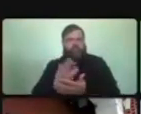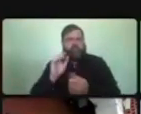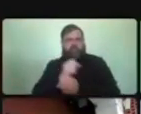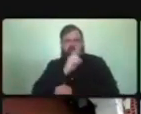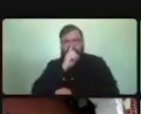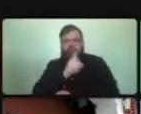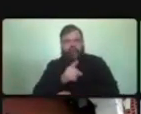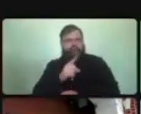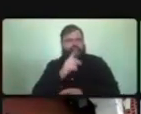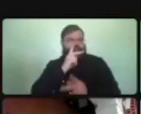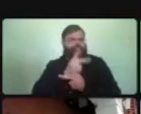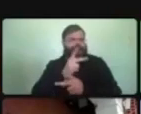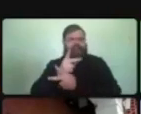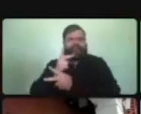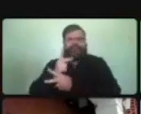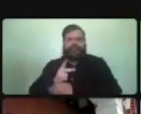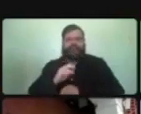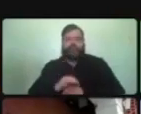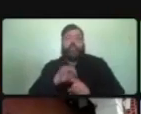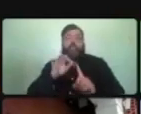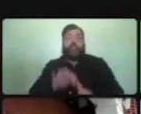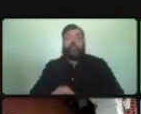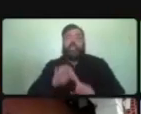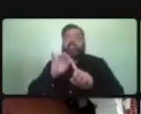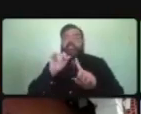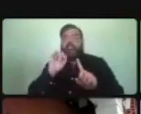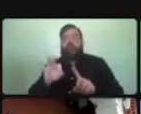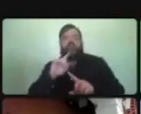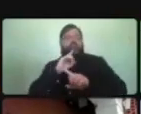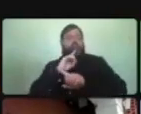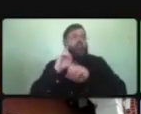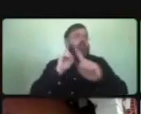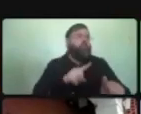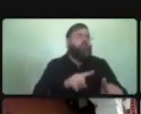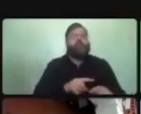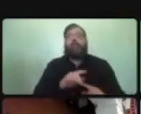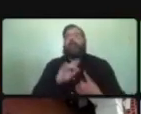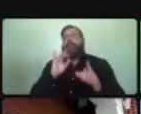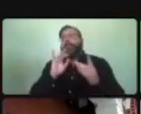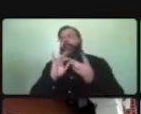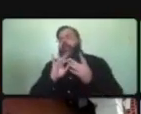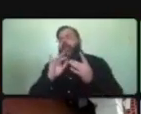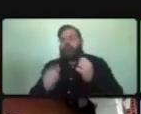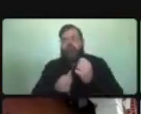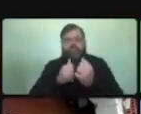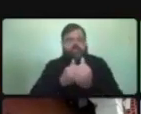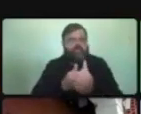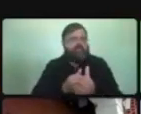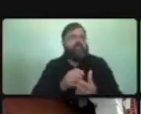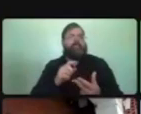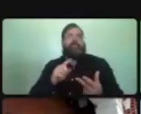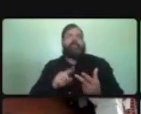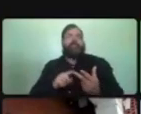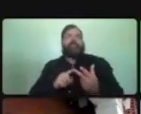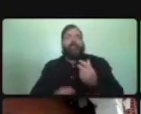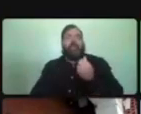pia katika shule zetu kutunga mkono kwa swala hili, hasa kwa swala la ufuatiliaji